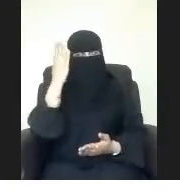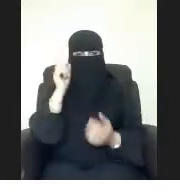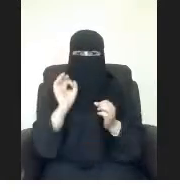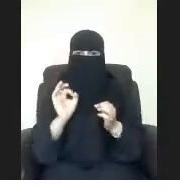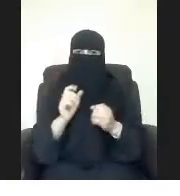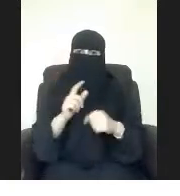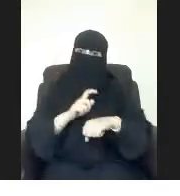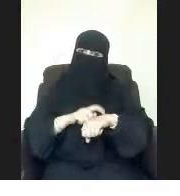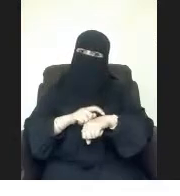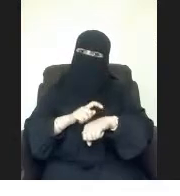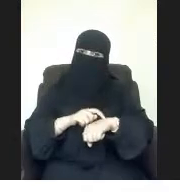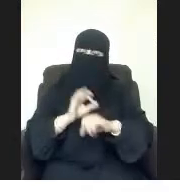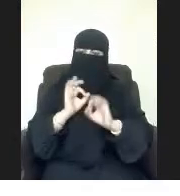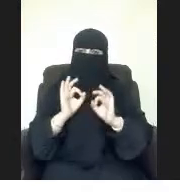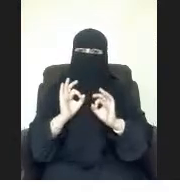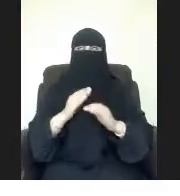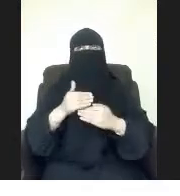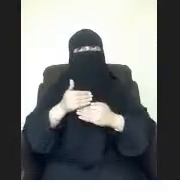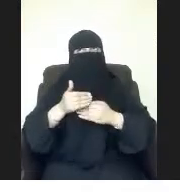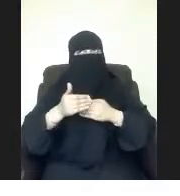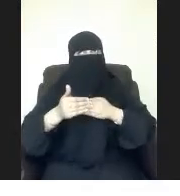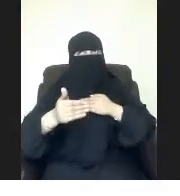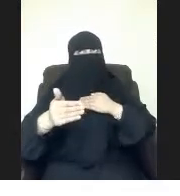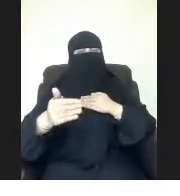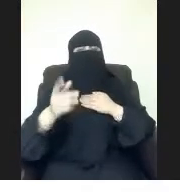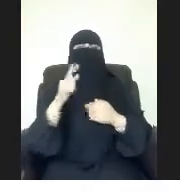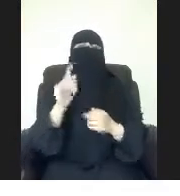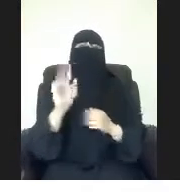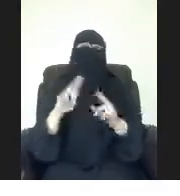كافي لشرحها، لأنها تجارب مفيدة جدا.